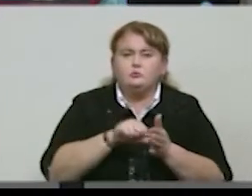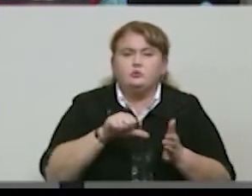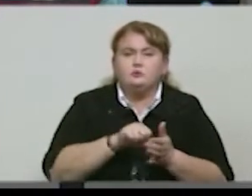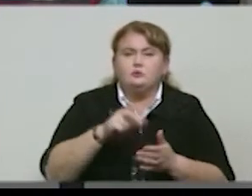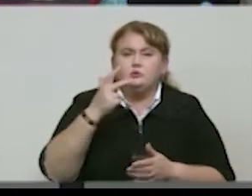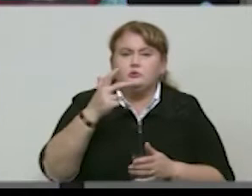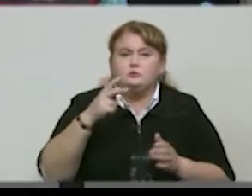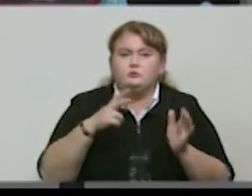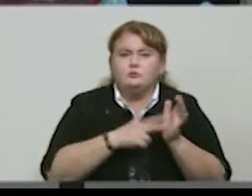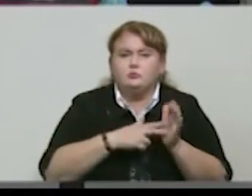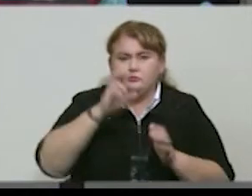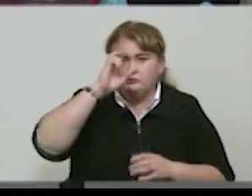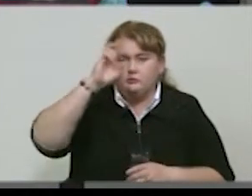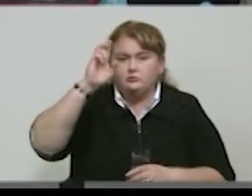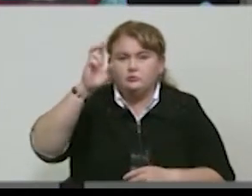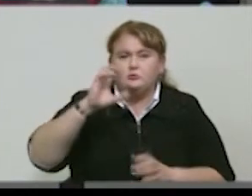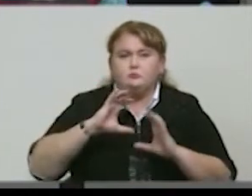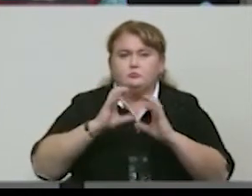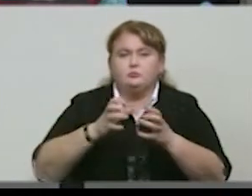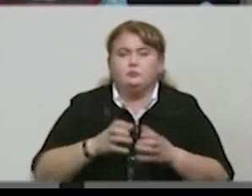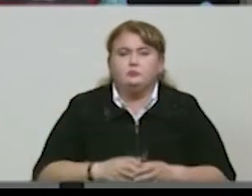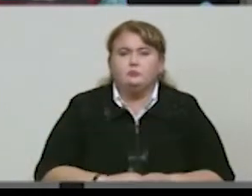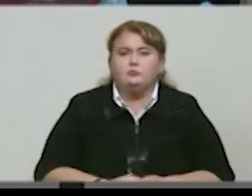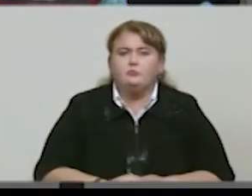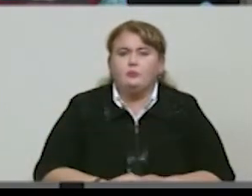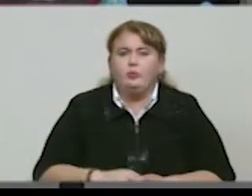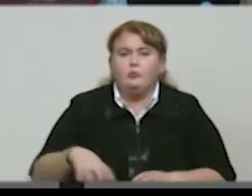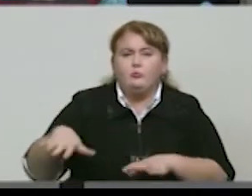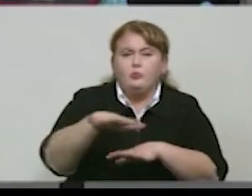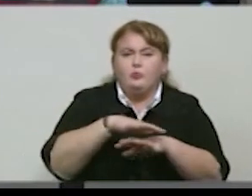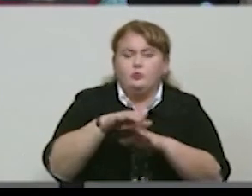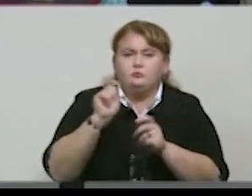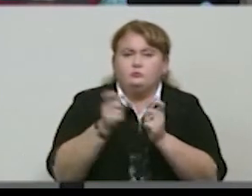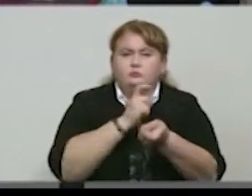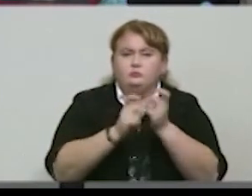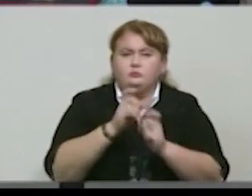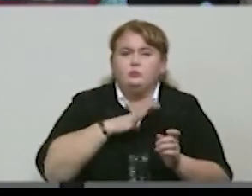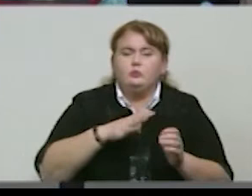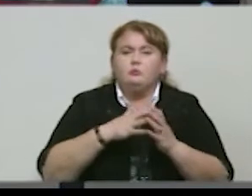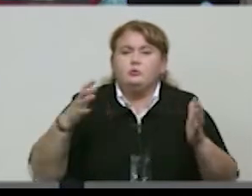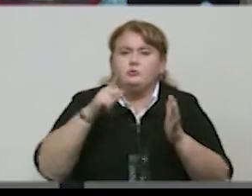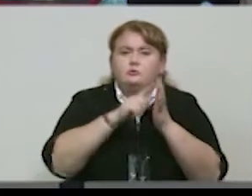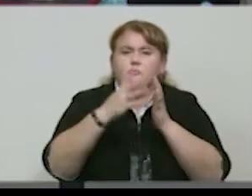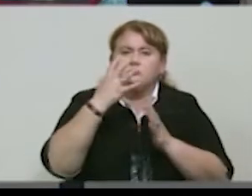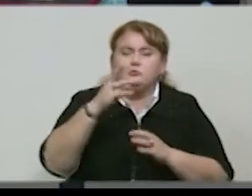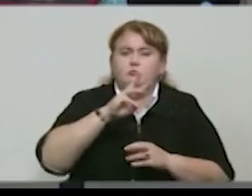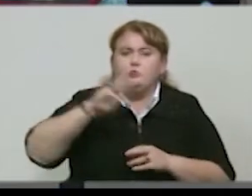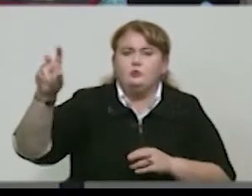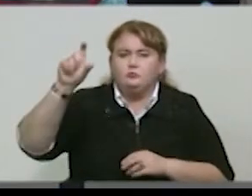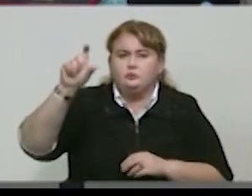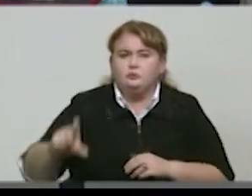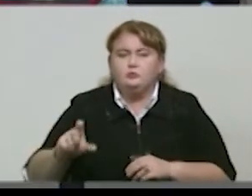участвовало 38 государств мира. На полях сражалось более 74 миллионов